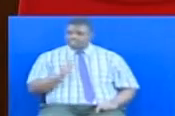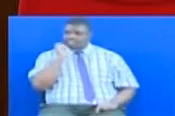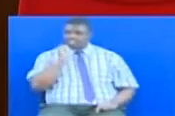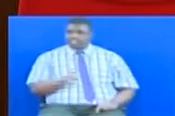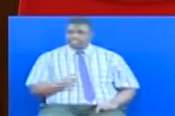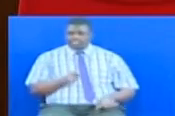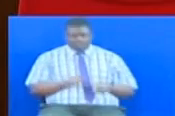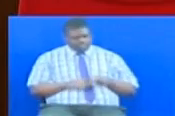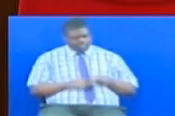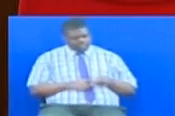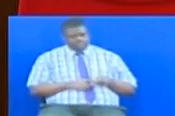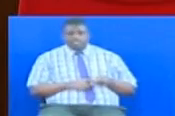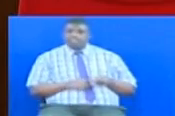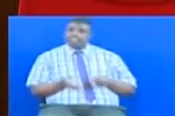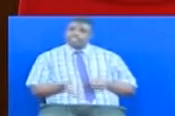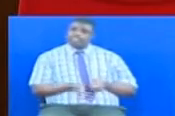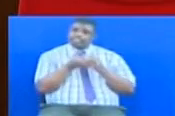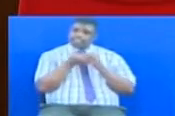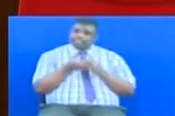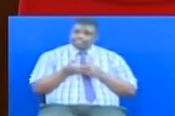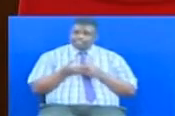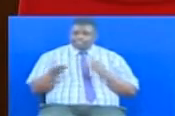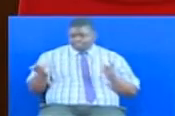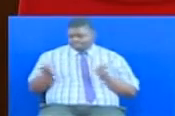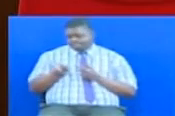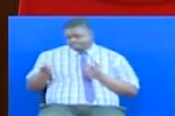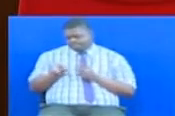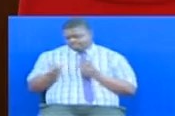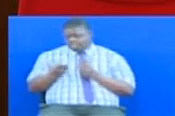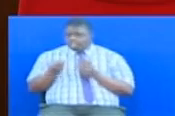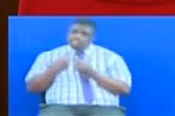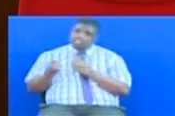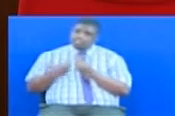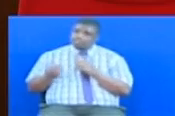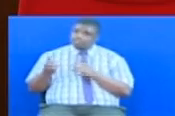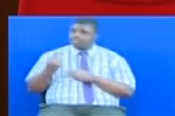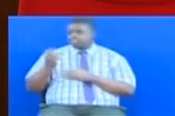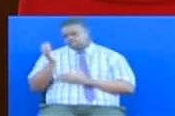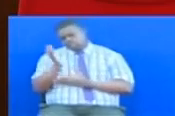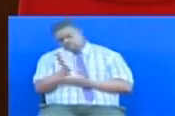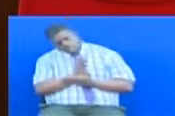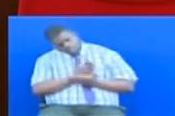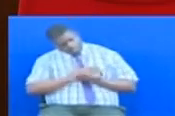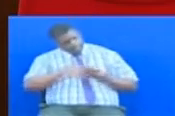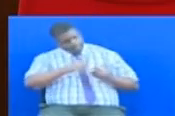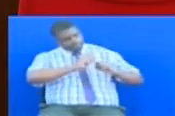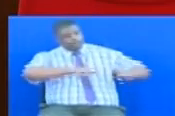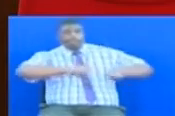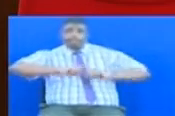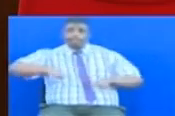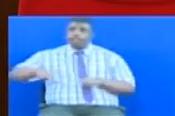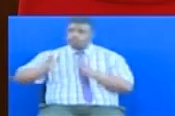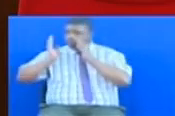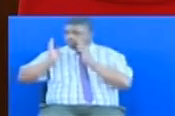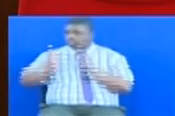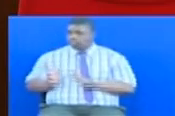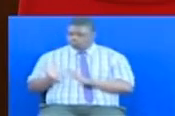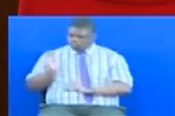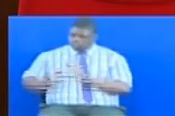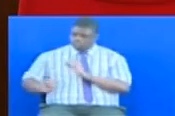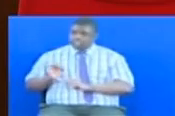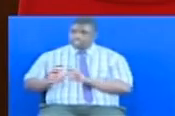Spika, niseme kwamba katika maeneo mbalimbali ambao waheshimiwa wabunge